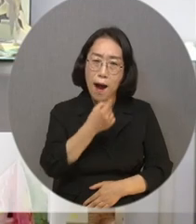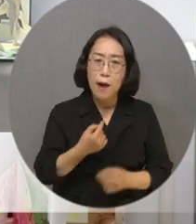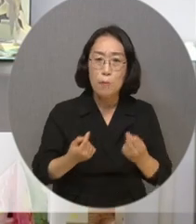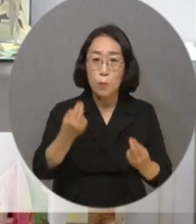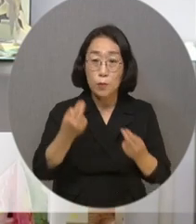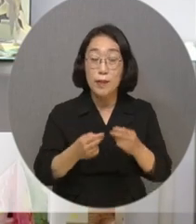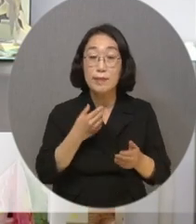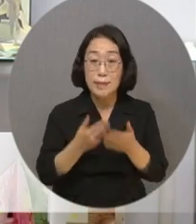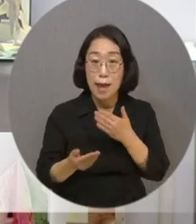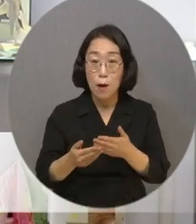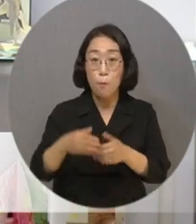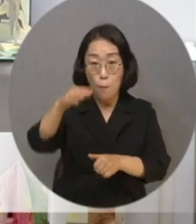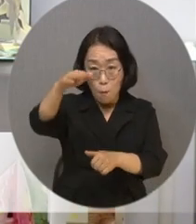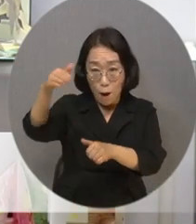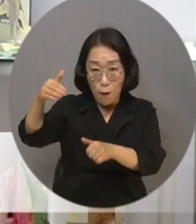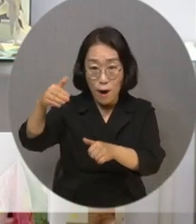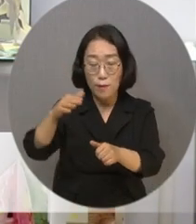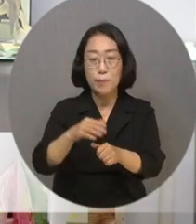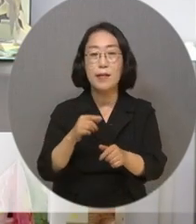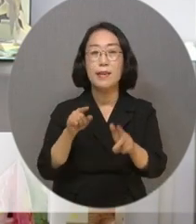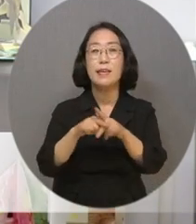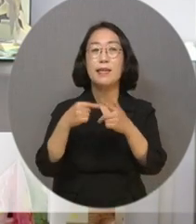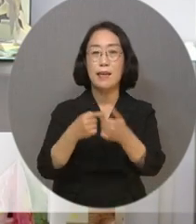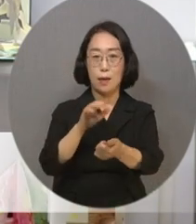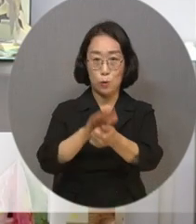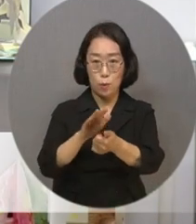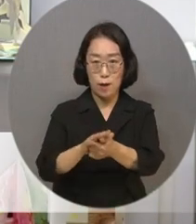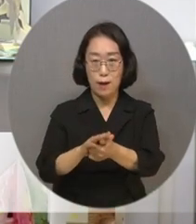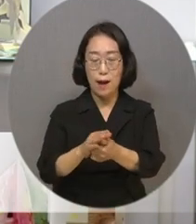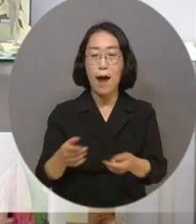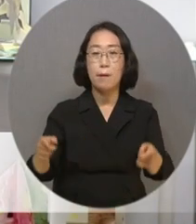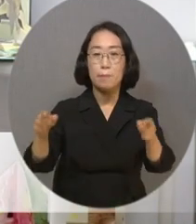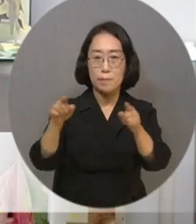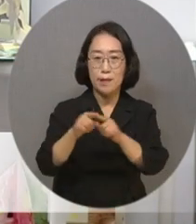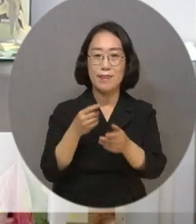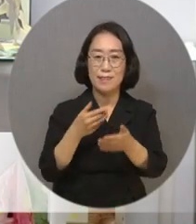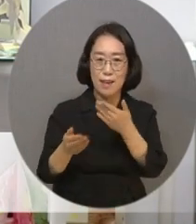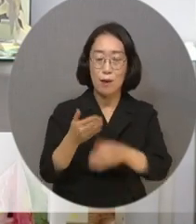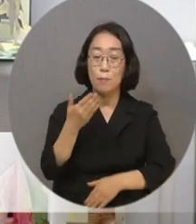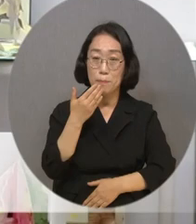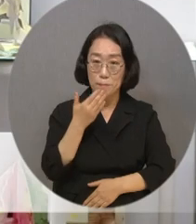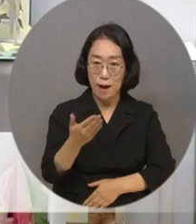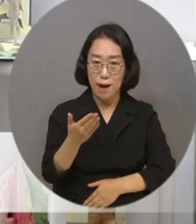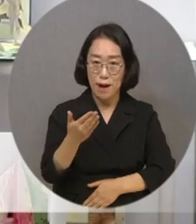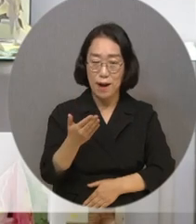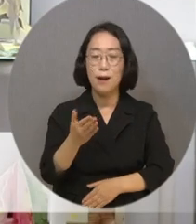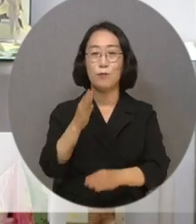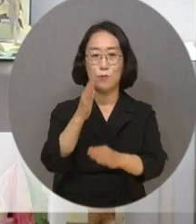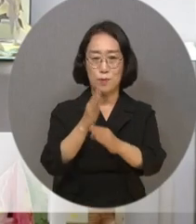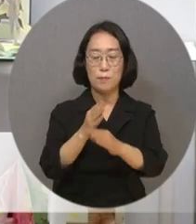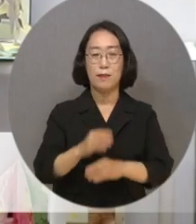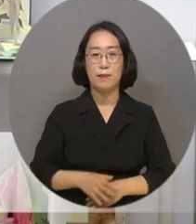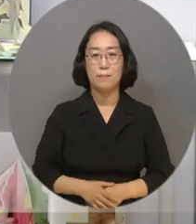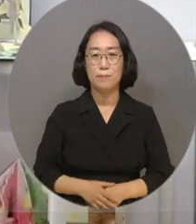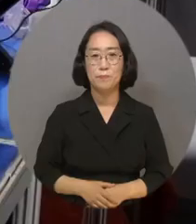것보다는 체험을 직접 해보시는 게 아무래도 이해가 빠르셔서 체험도 같이 노트 만드는 체험도 같이 진행하고